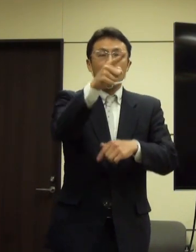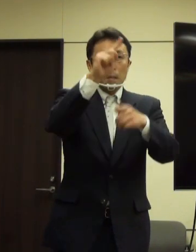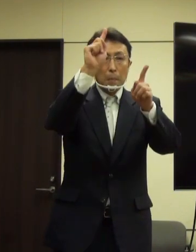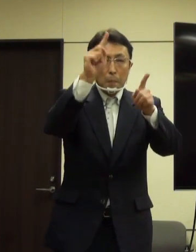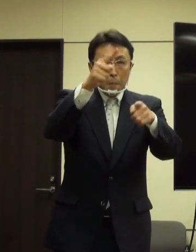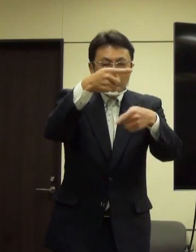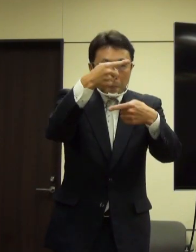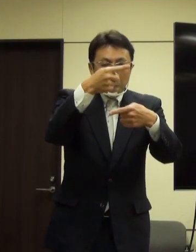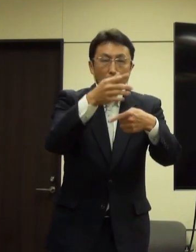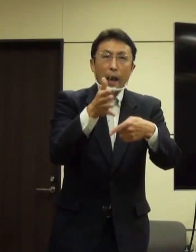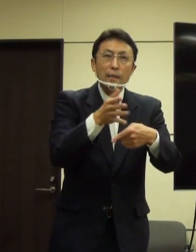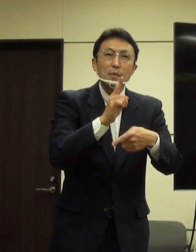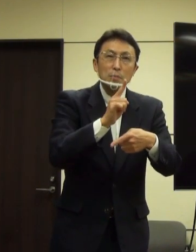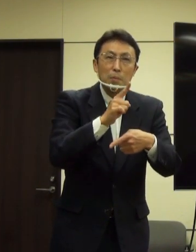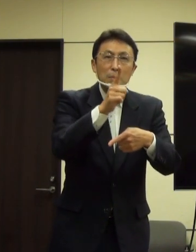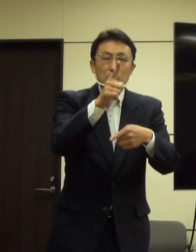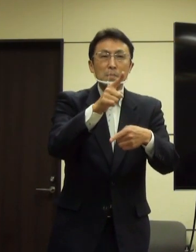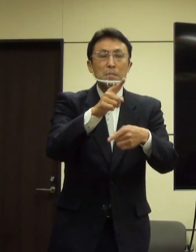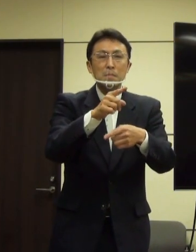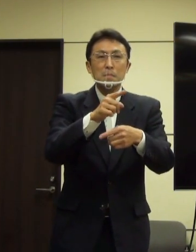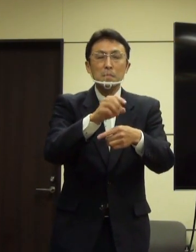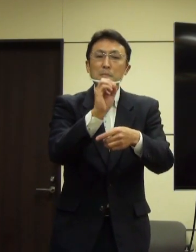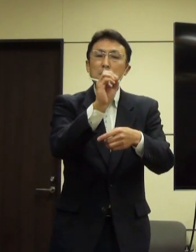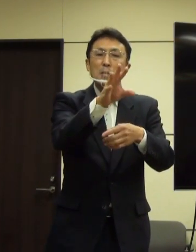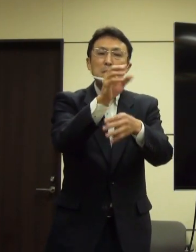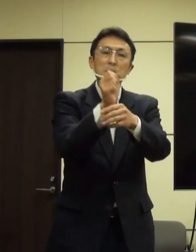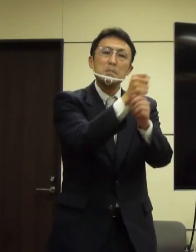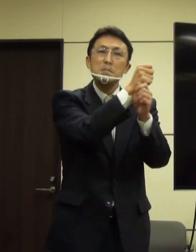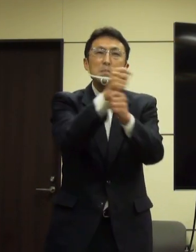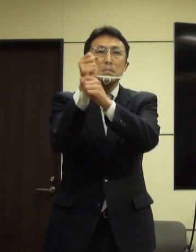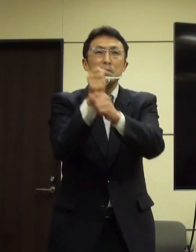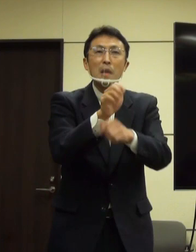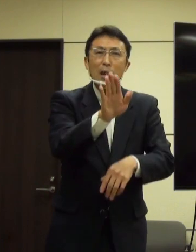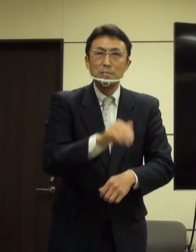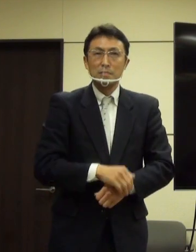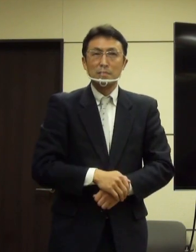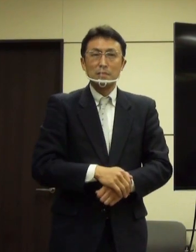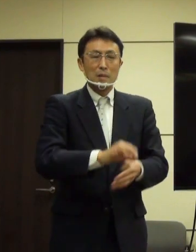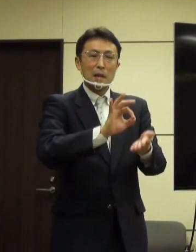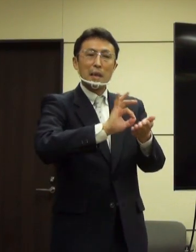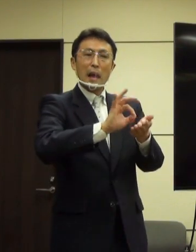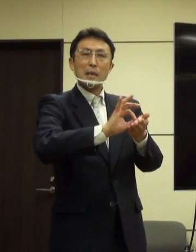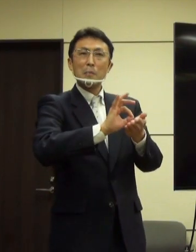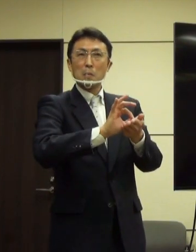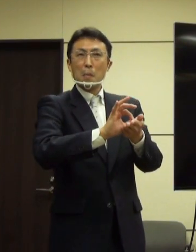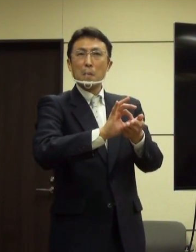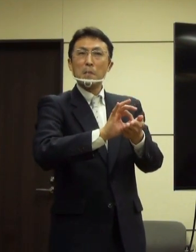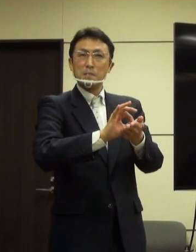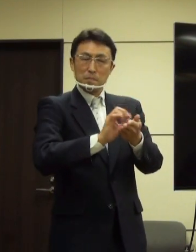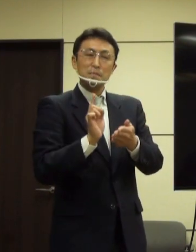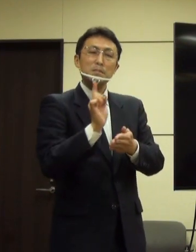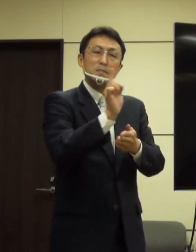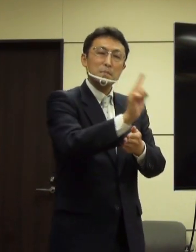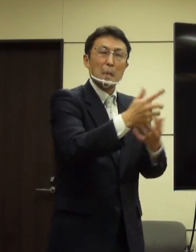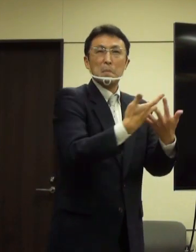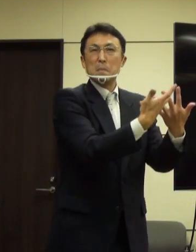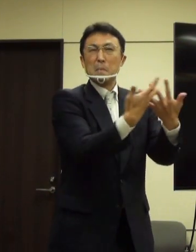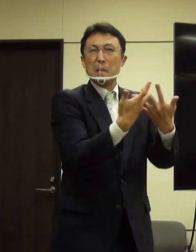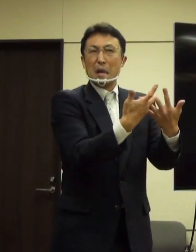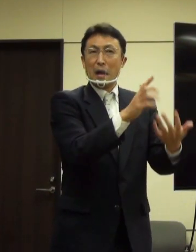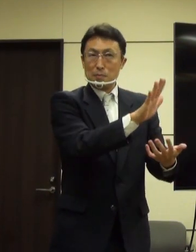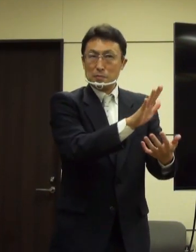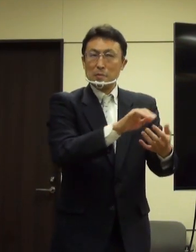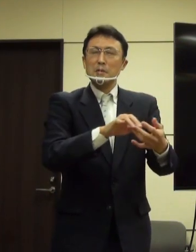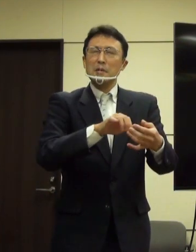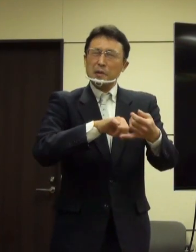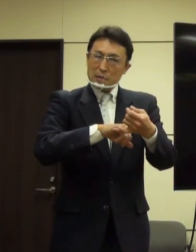あの初詣とかあるいはあの買い物でですね混雑するケースがありますのでぜひ混雑を避けて